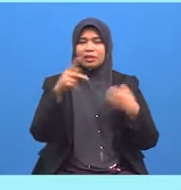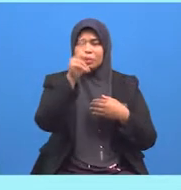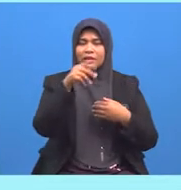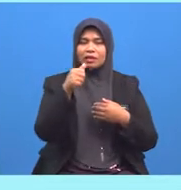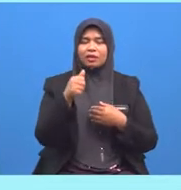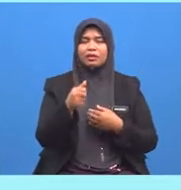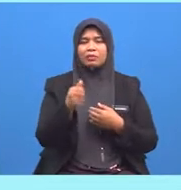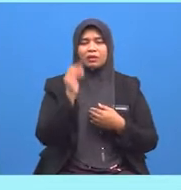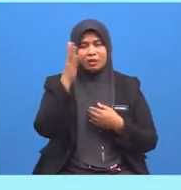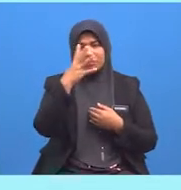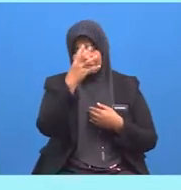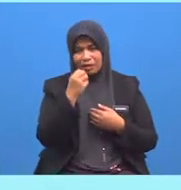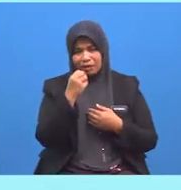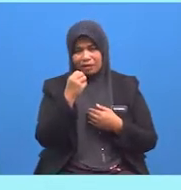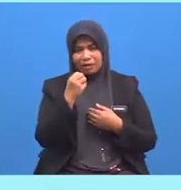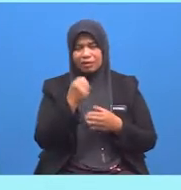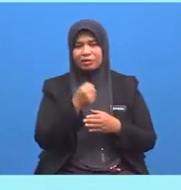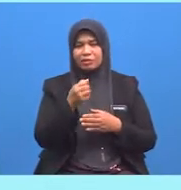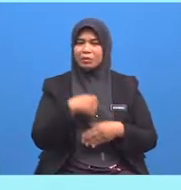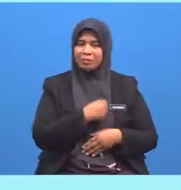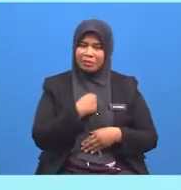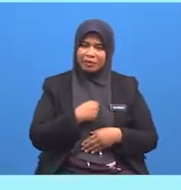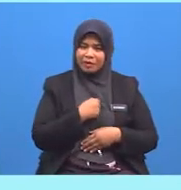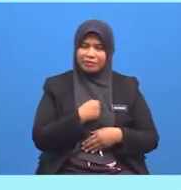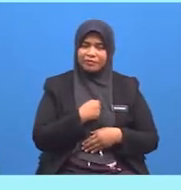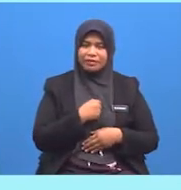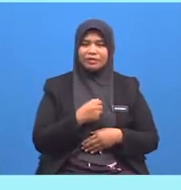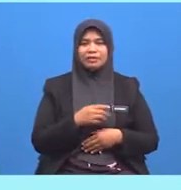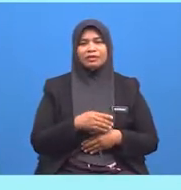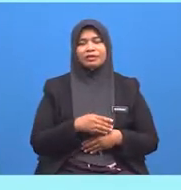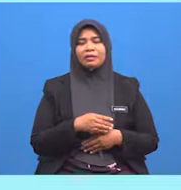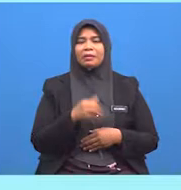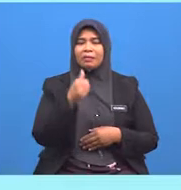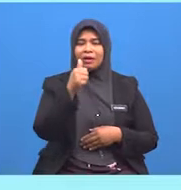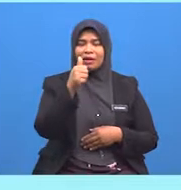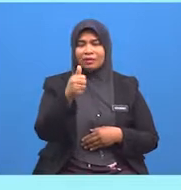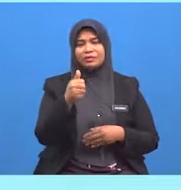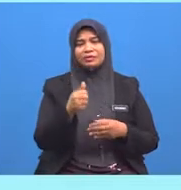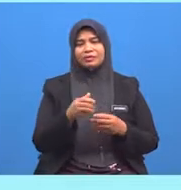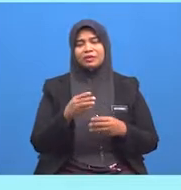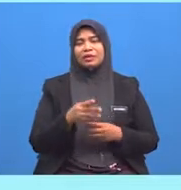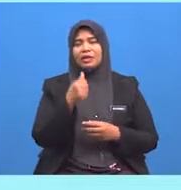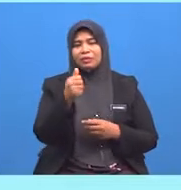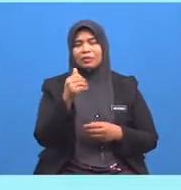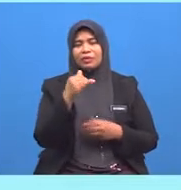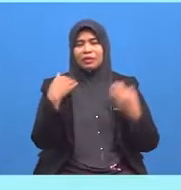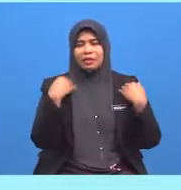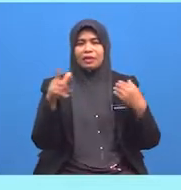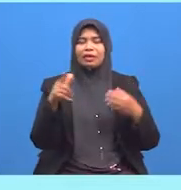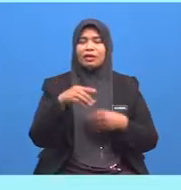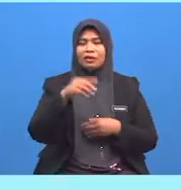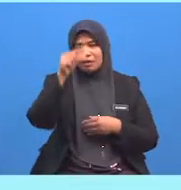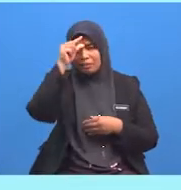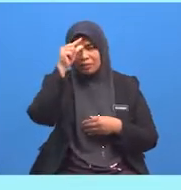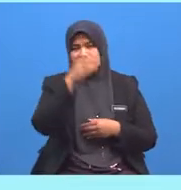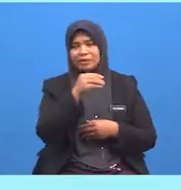akan memarahi atau memaafkannya magus Kamu adalah abang dan kakak yang hebat